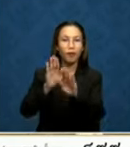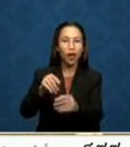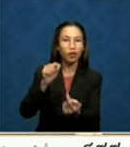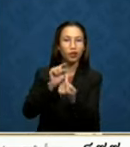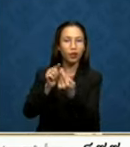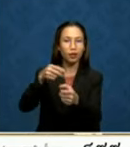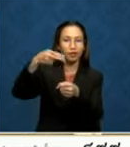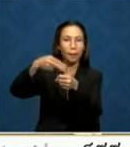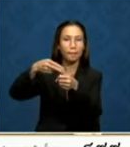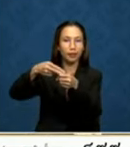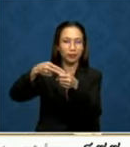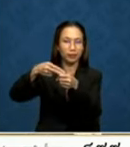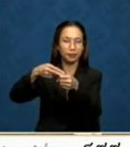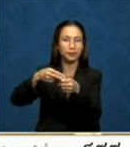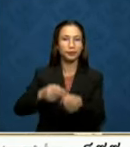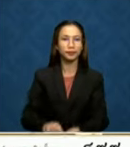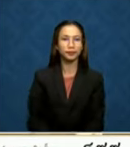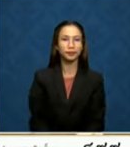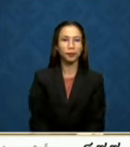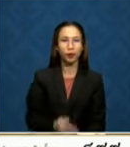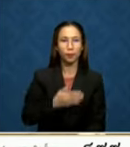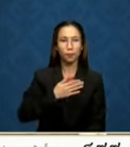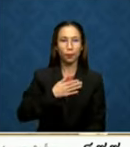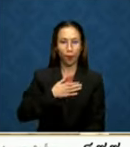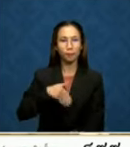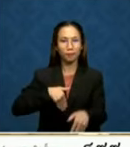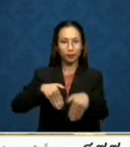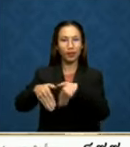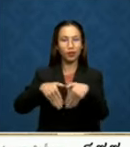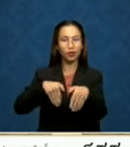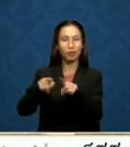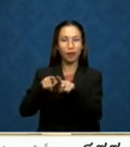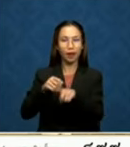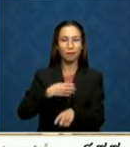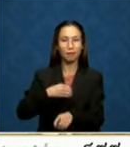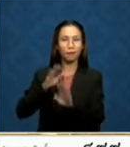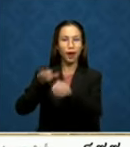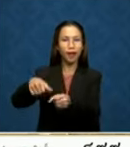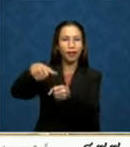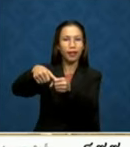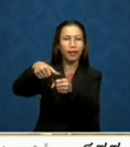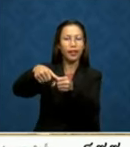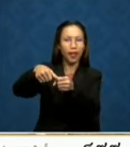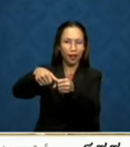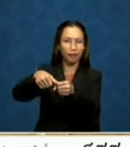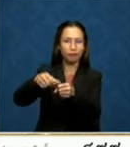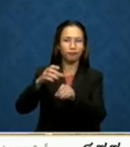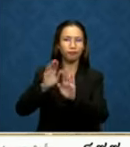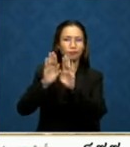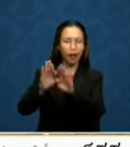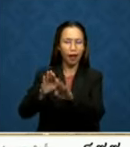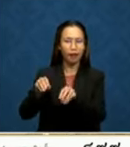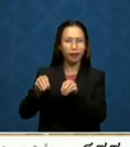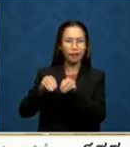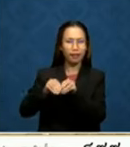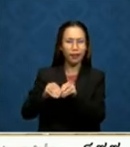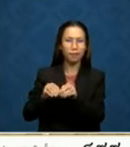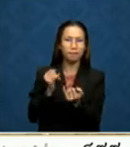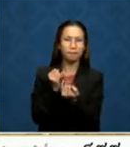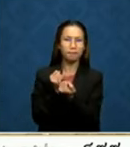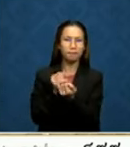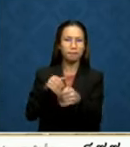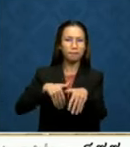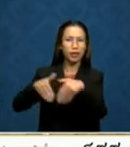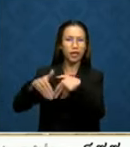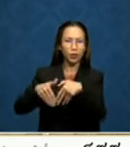ครับผมนี่ในฐานะที่เราเป็นประชาชนฝากเรื่องแก๊สหุงต้มด้วยอันนี้ใกล้ชิดกับพี่น้องประชาชน